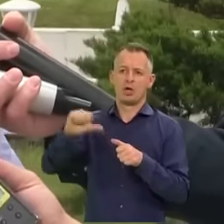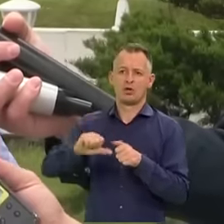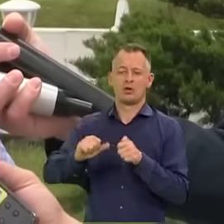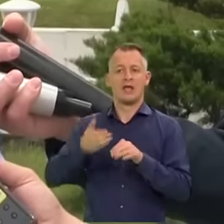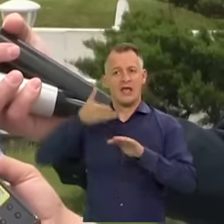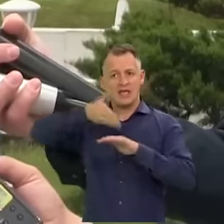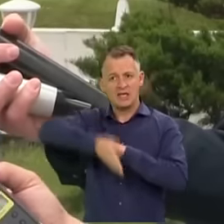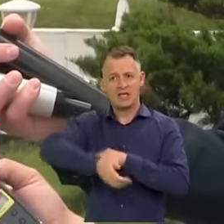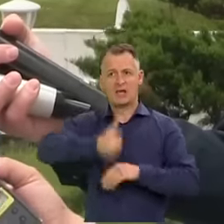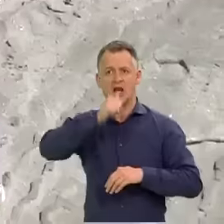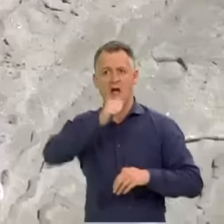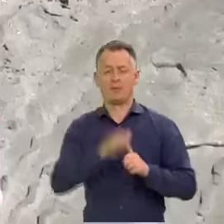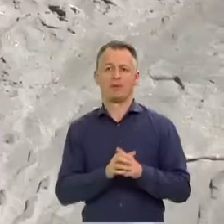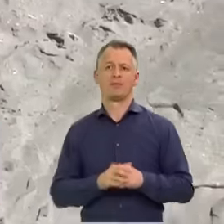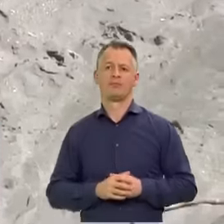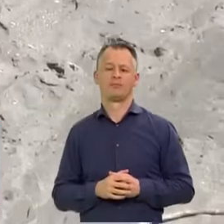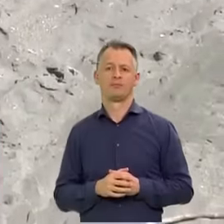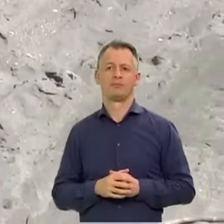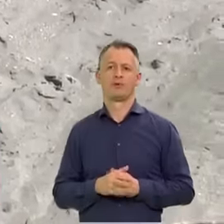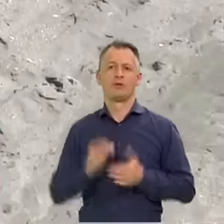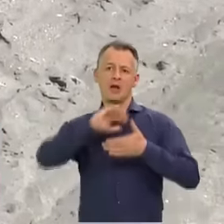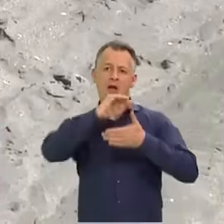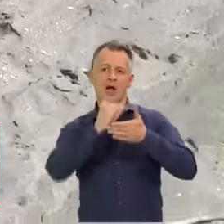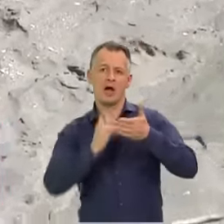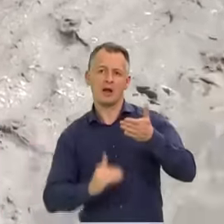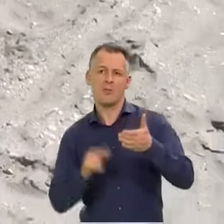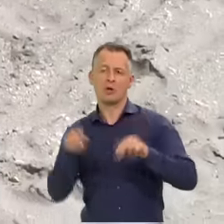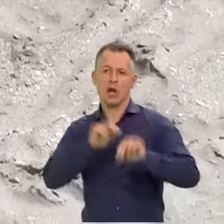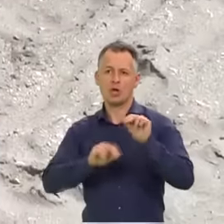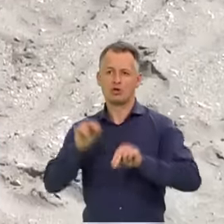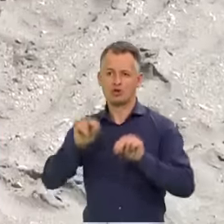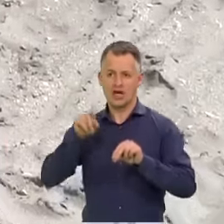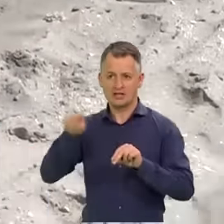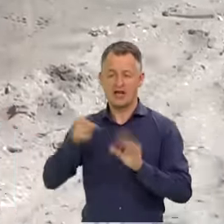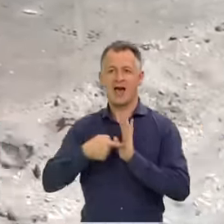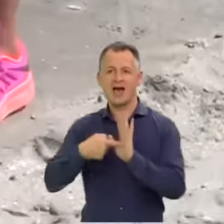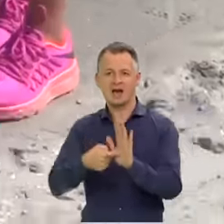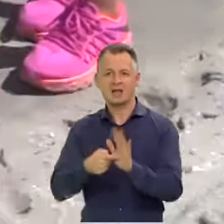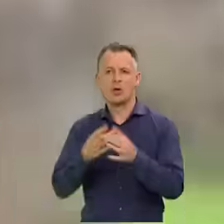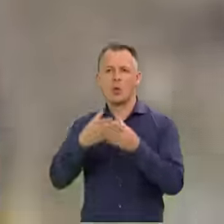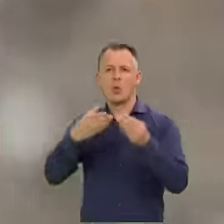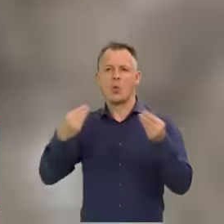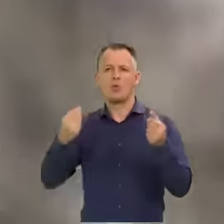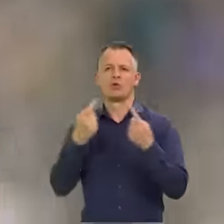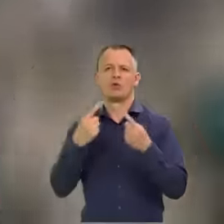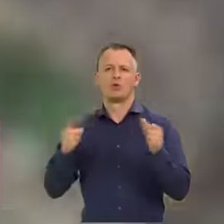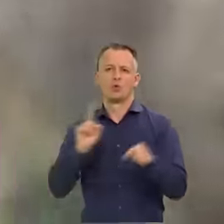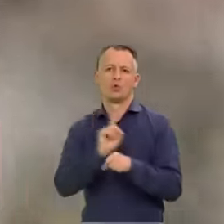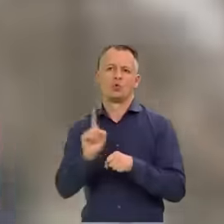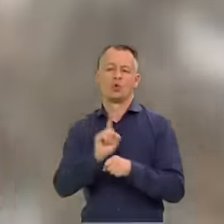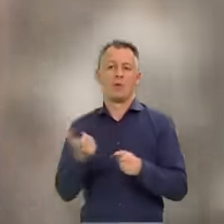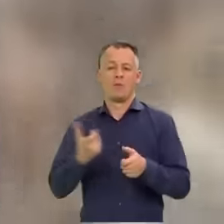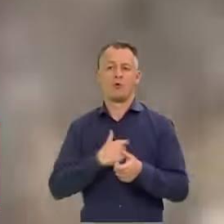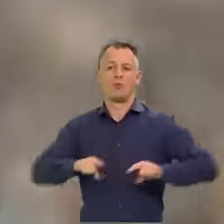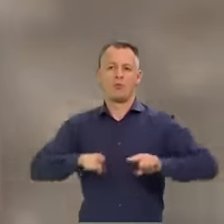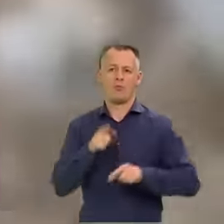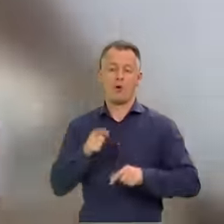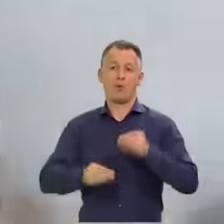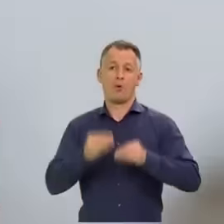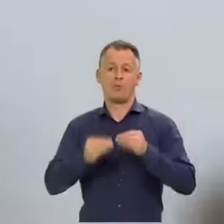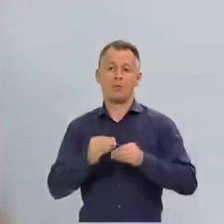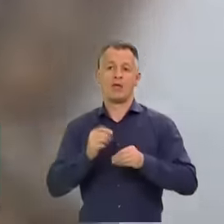degradează de la an la an. Raportul ecologiștilor de la Greenpeace arată tocmai paleta mare de factori ce pot destabiliza